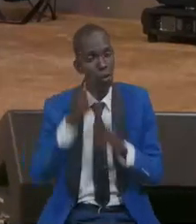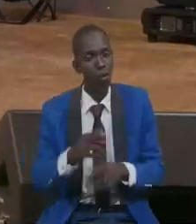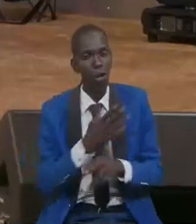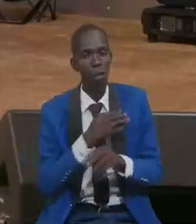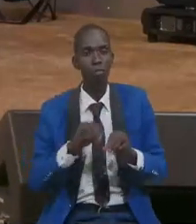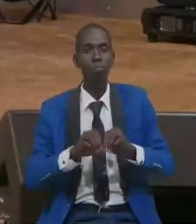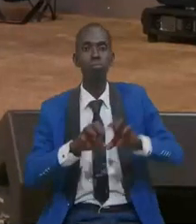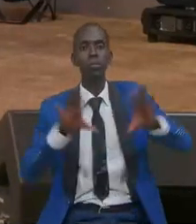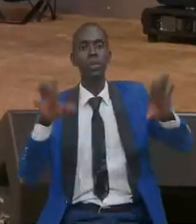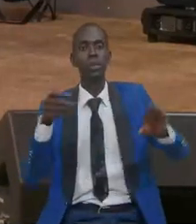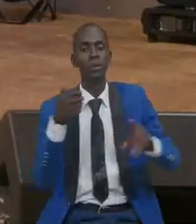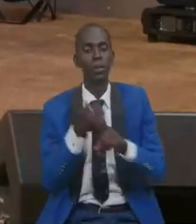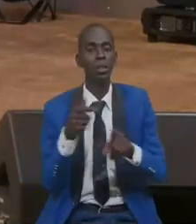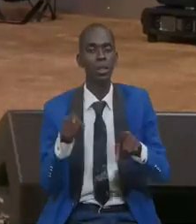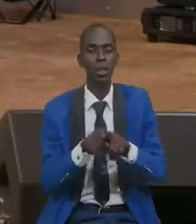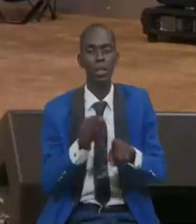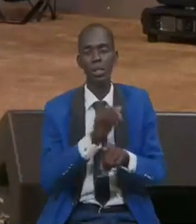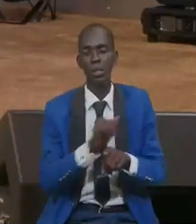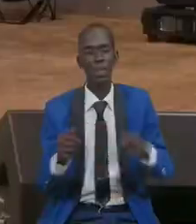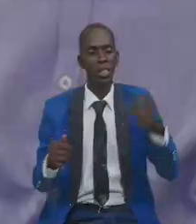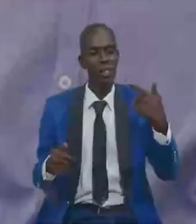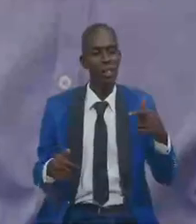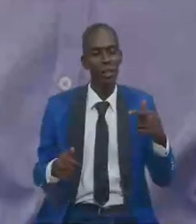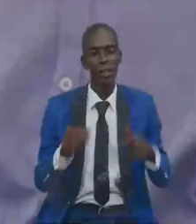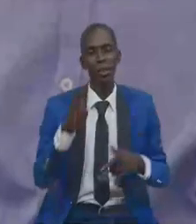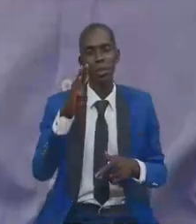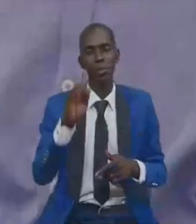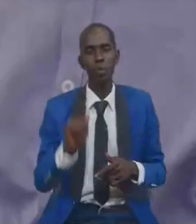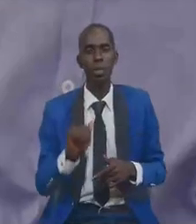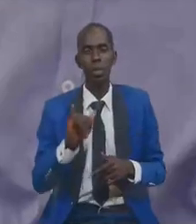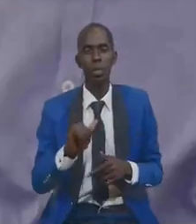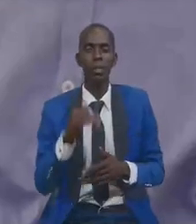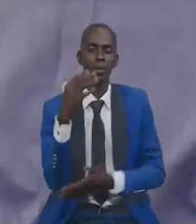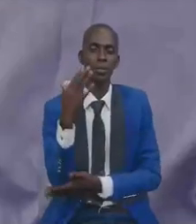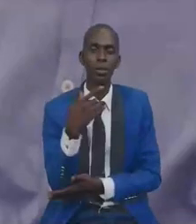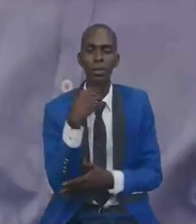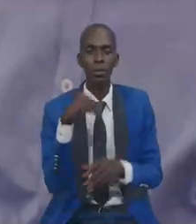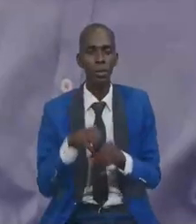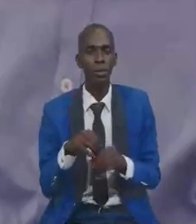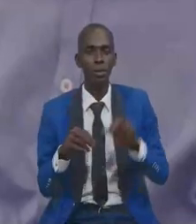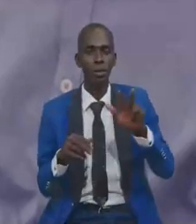Verset 36, regardez, regardez le verset 36. Il a passé,